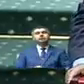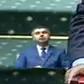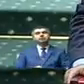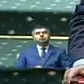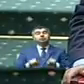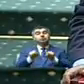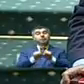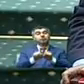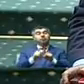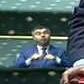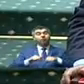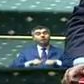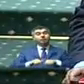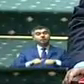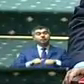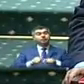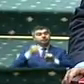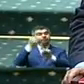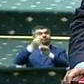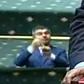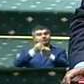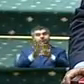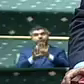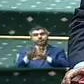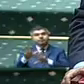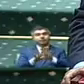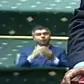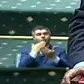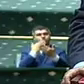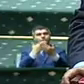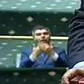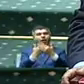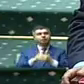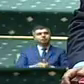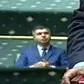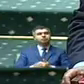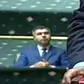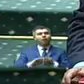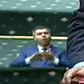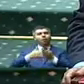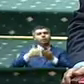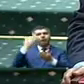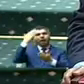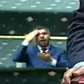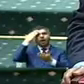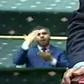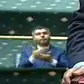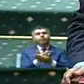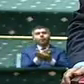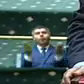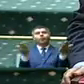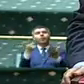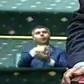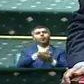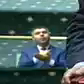السيد الوزير مشكور على المجهودات المبذولة، غير أن العادي والبادي أصبح اليوم